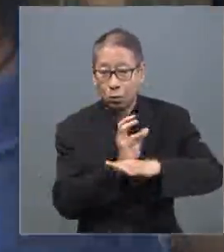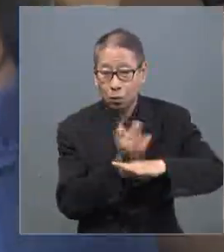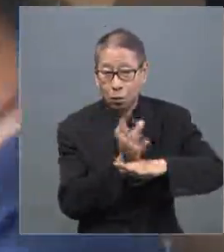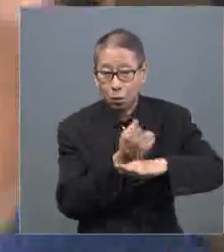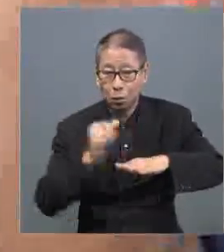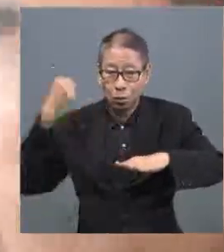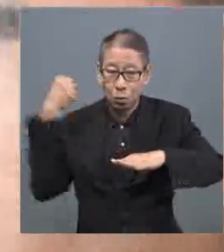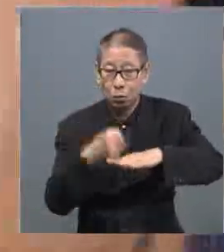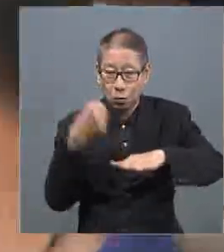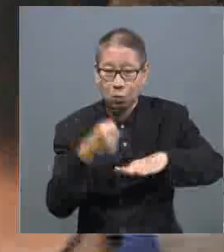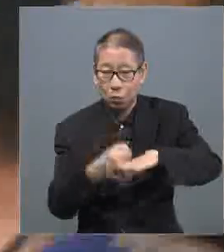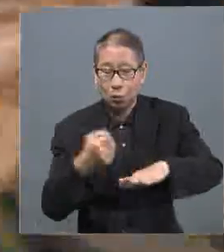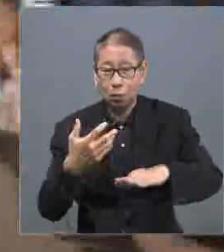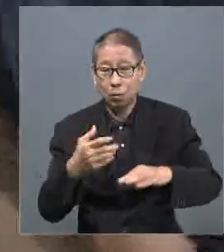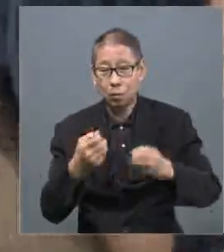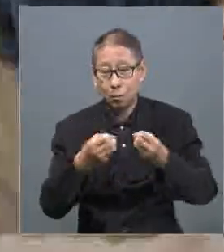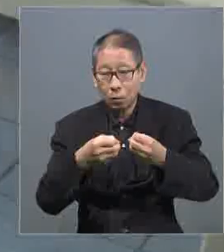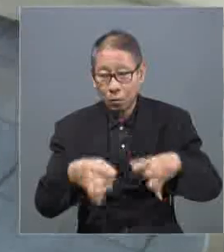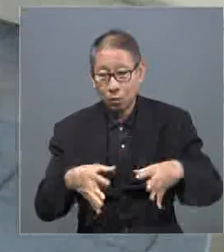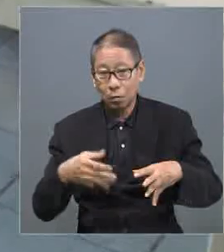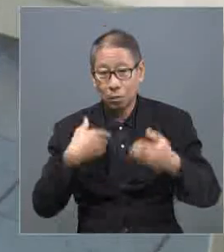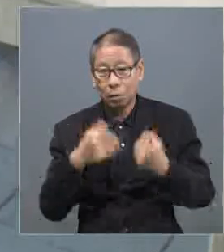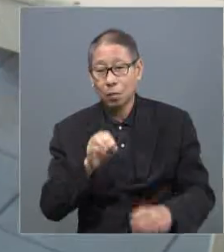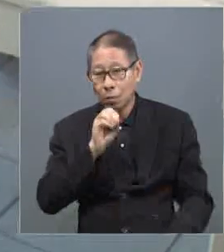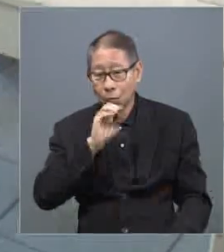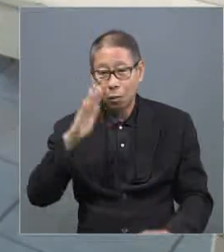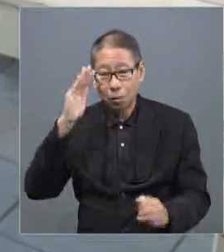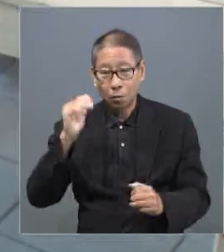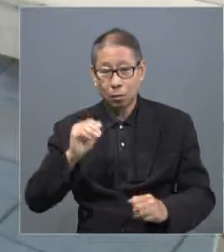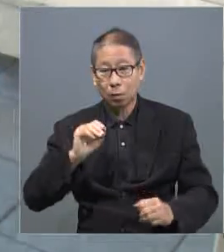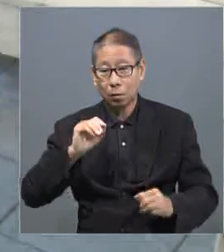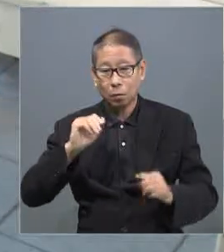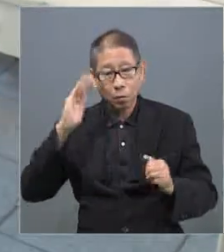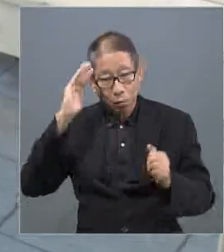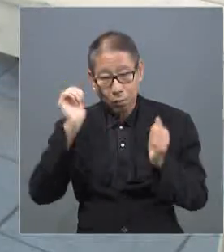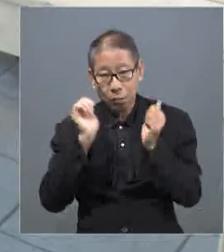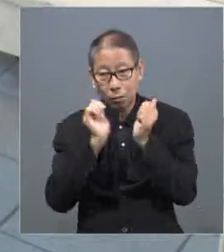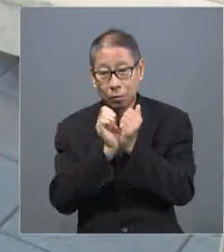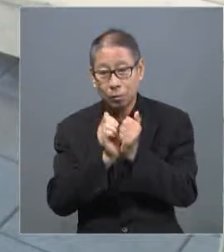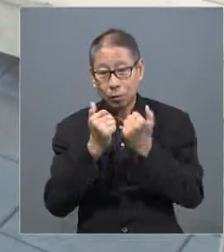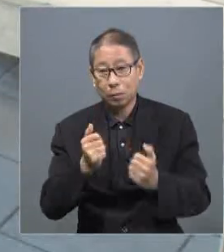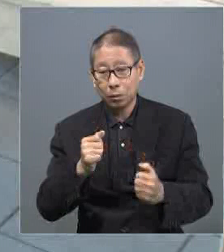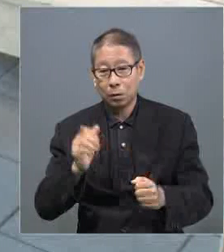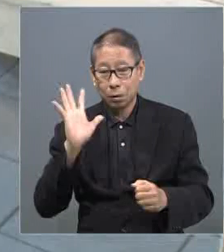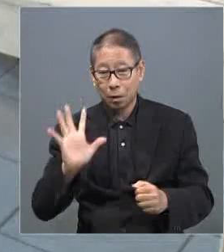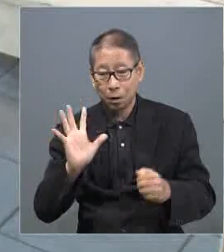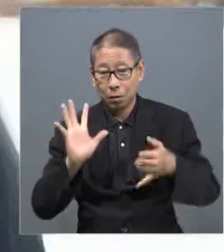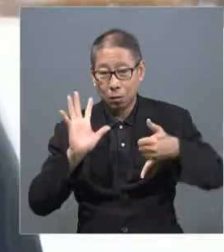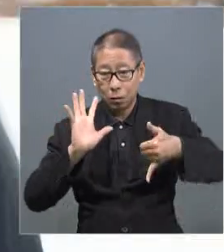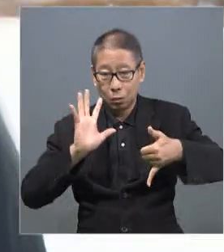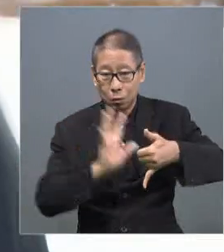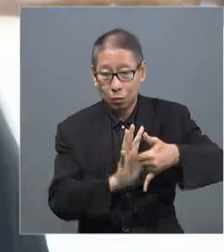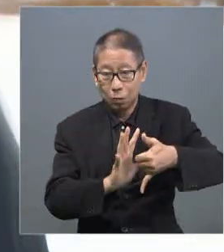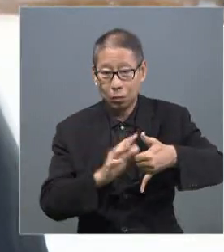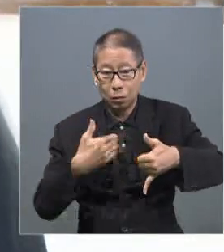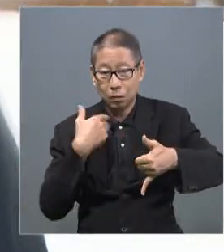ค่ะทางนายพิเชษฐนะครับก็ได้เข้าไปแจ้งความเพิ่มเติมกับกลุ่มวัยรุ่นก่อเหตุทั้ง 5คนในข้อหาร่วมกันกักขังหน่วงเหนี่ยวซึ่ง